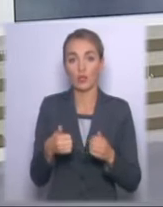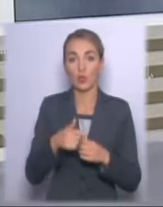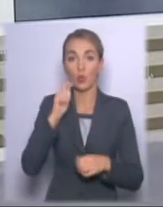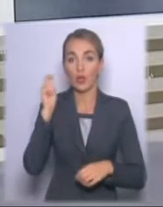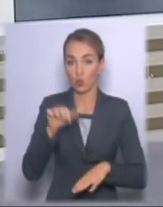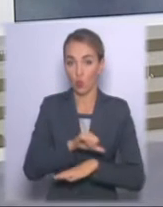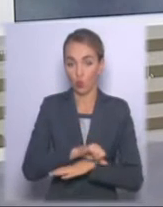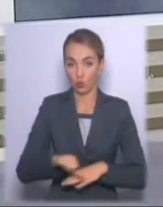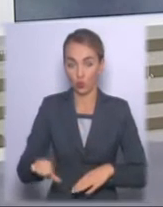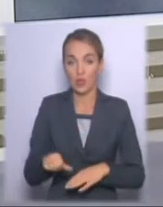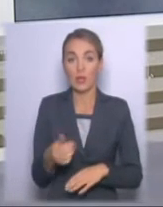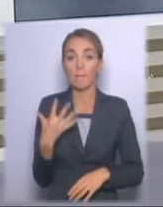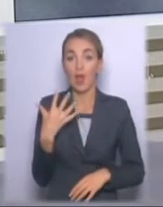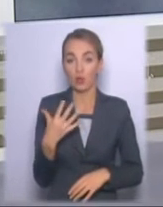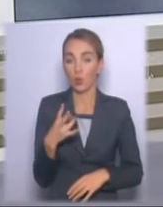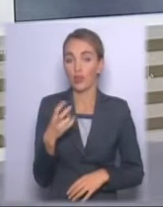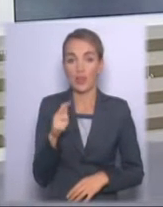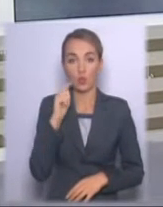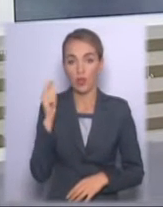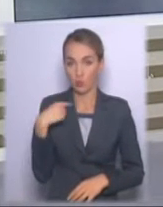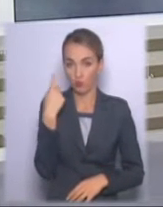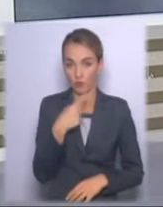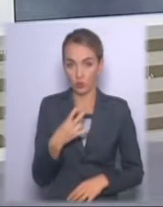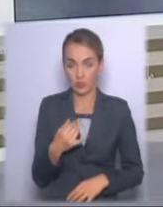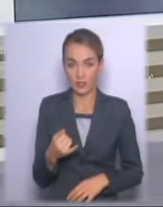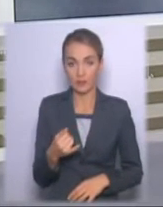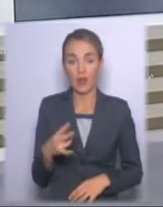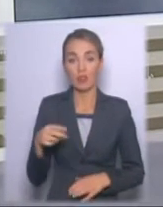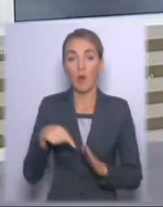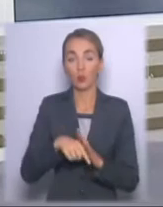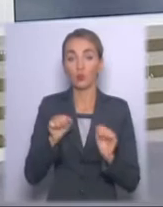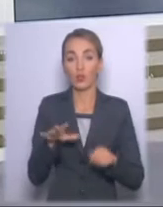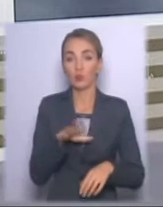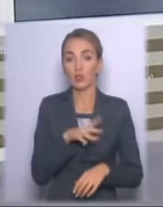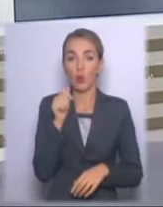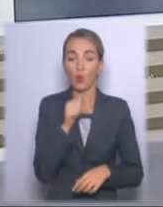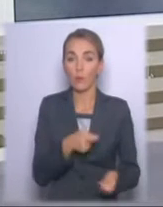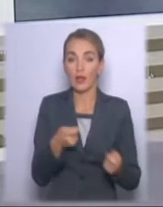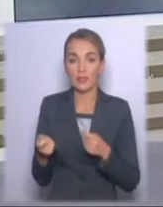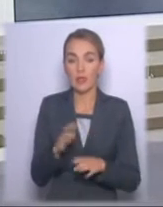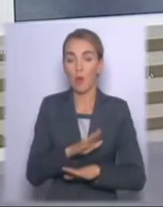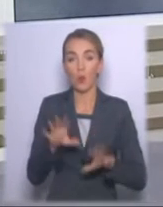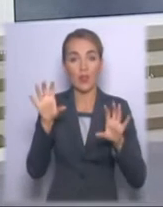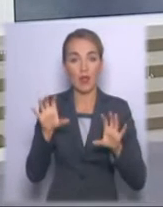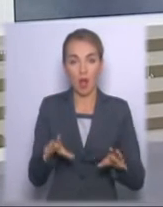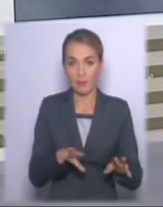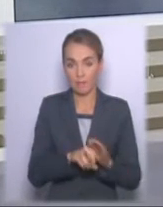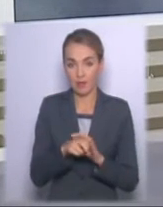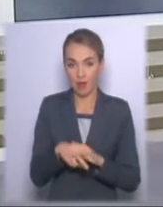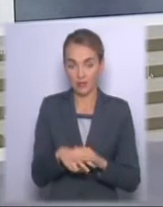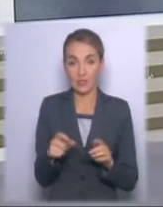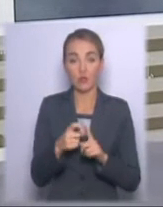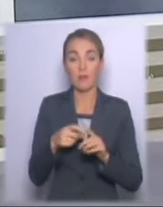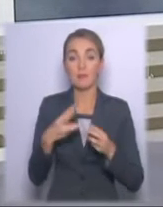кордону. Причому 5 з них не слов'янської зовнішності. На борту могли бути контрабандисти або нелегальні мігранти. За словами міністра